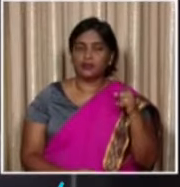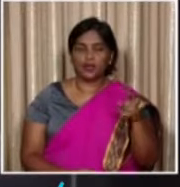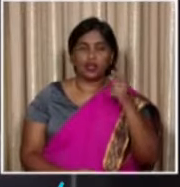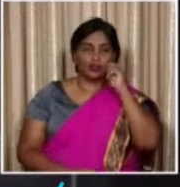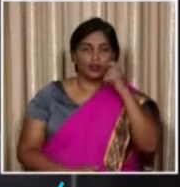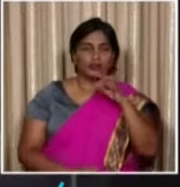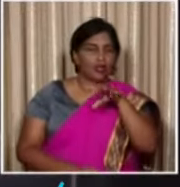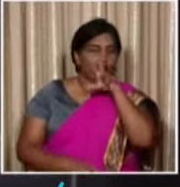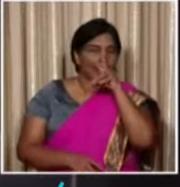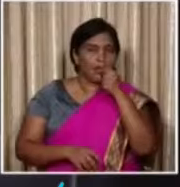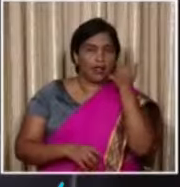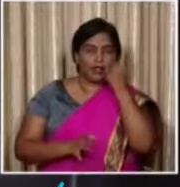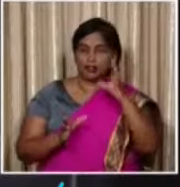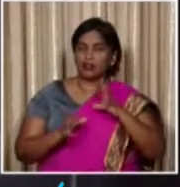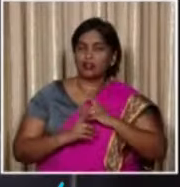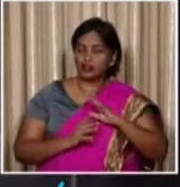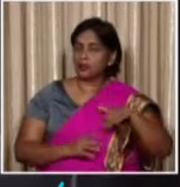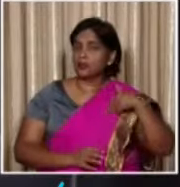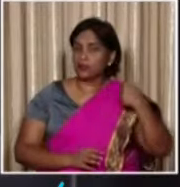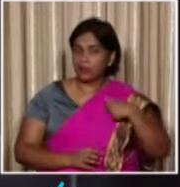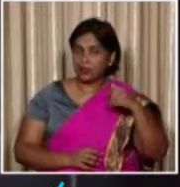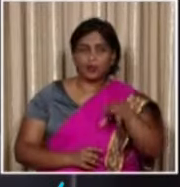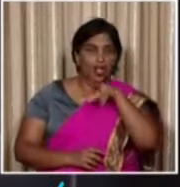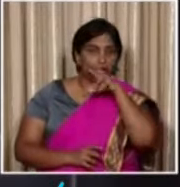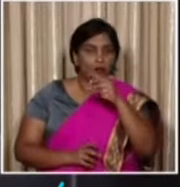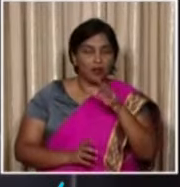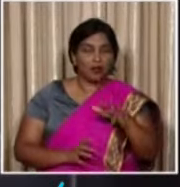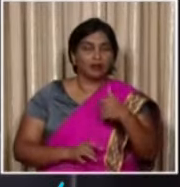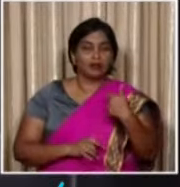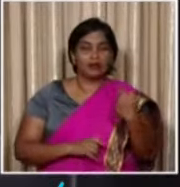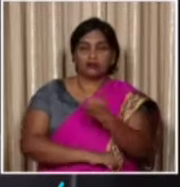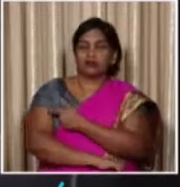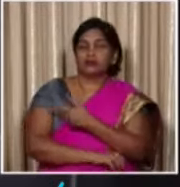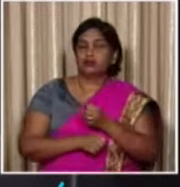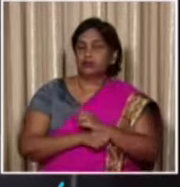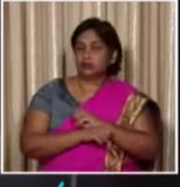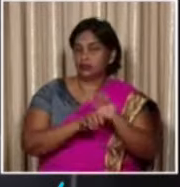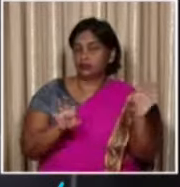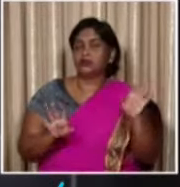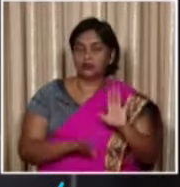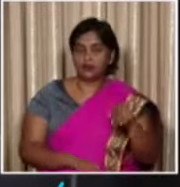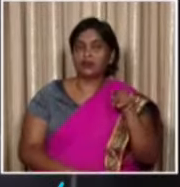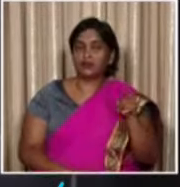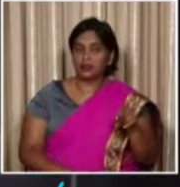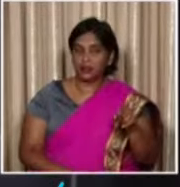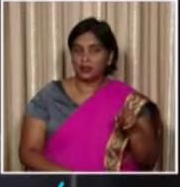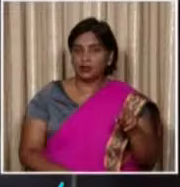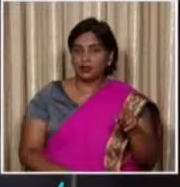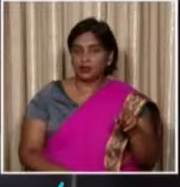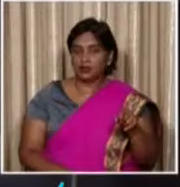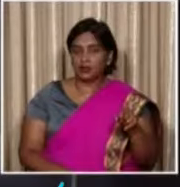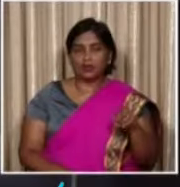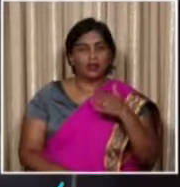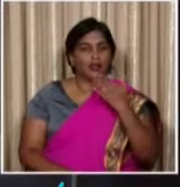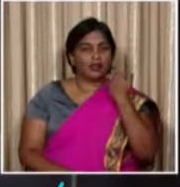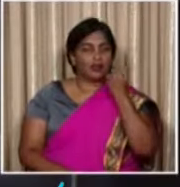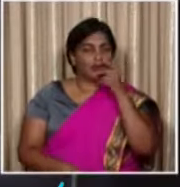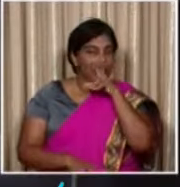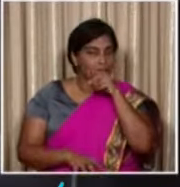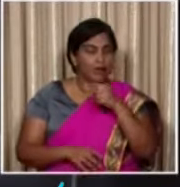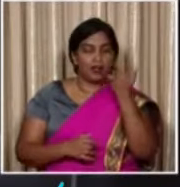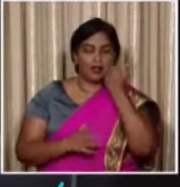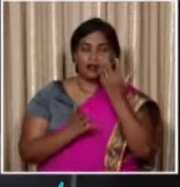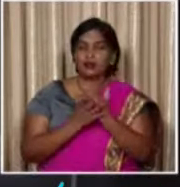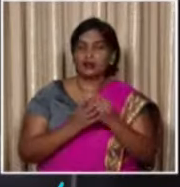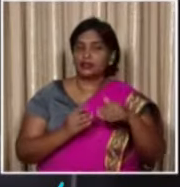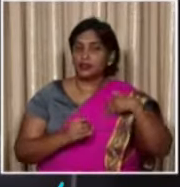ජල බීතිකාව වැළඳීම අවම කිරීම සඳහා ප්‍රධාන වශයෙන්ම සුනකින් අතර ජල බීතිකාව පැතිරීම අවම කළ යුතුය ඇත ඒ සඳහා ජල බීතිකා රෝගයේ මර්ධනය